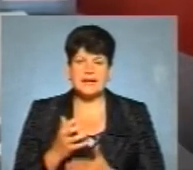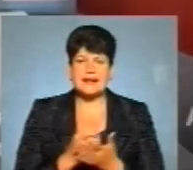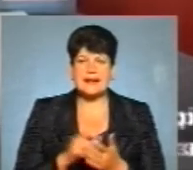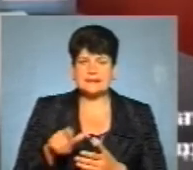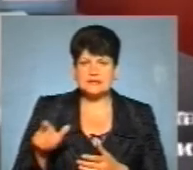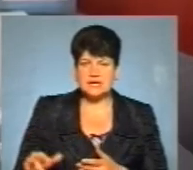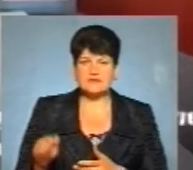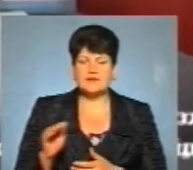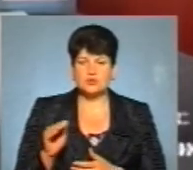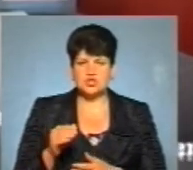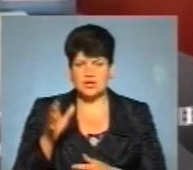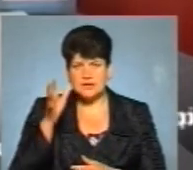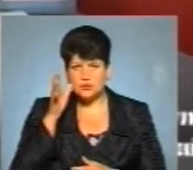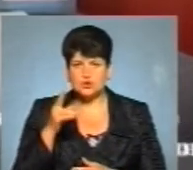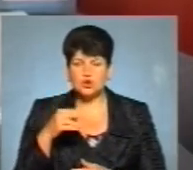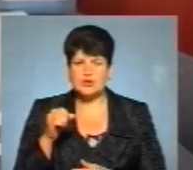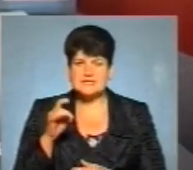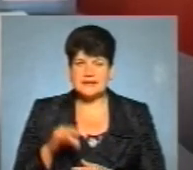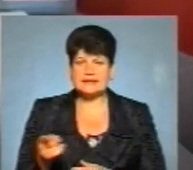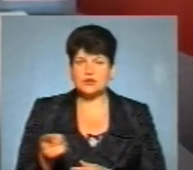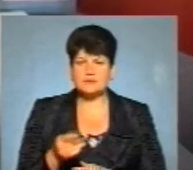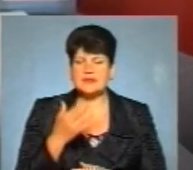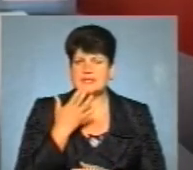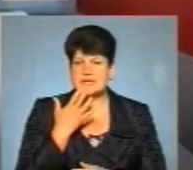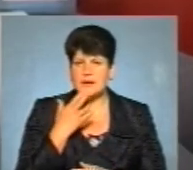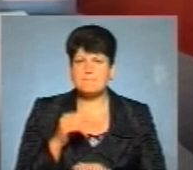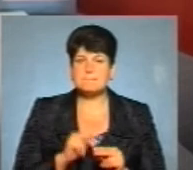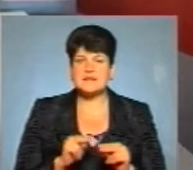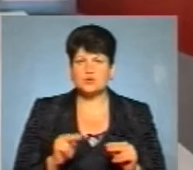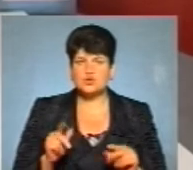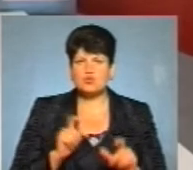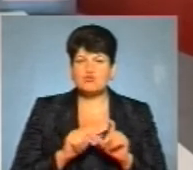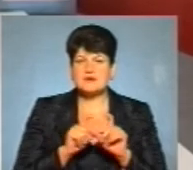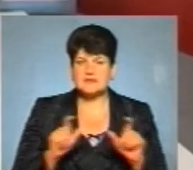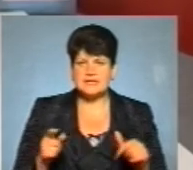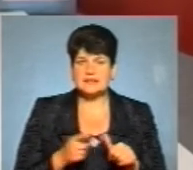кандидаткою філологічних наук, доценткою Тернопільського національного педагогічного